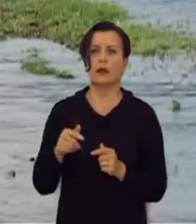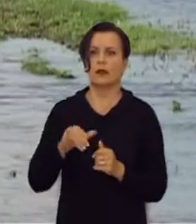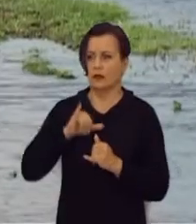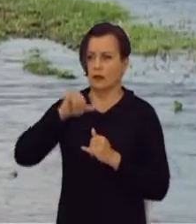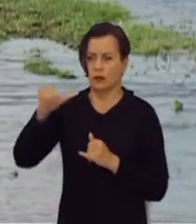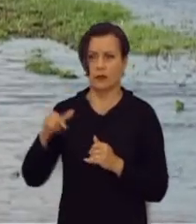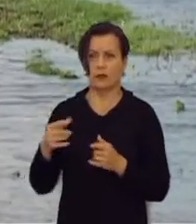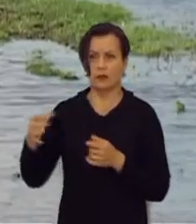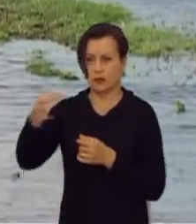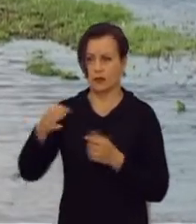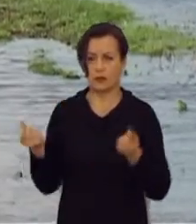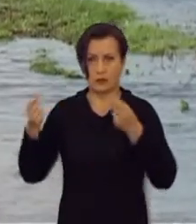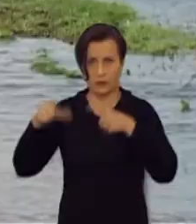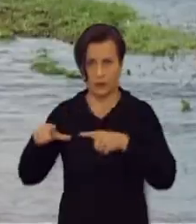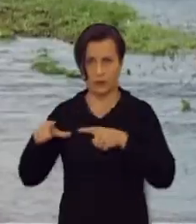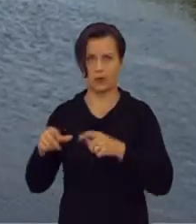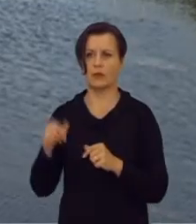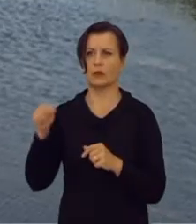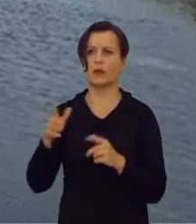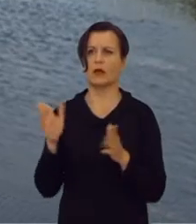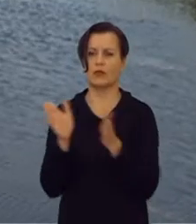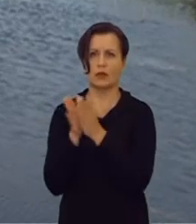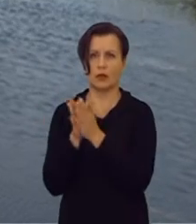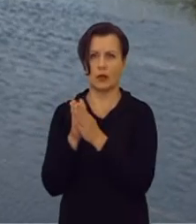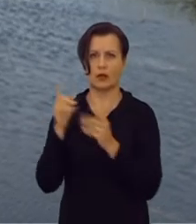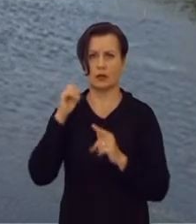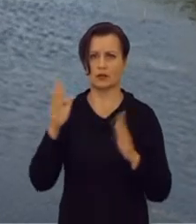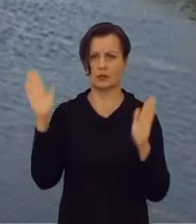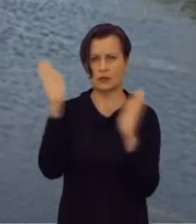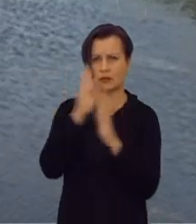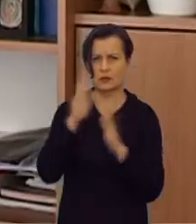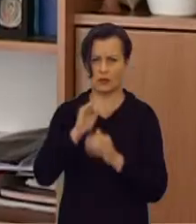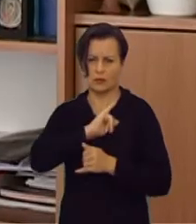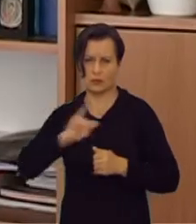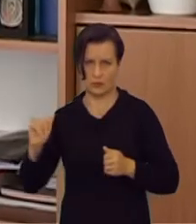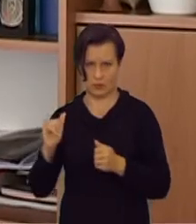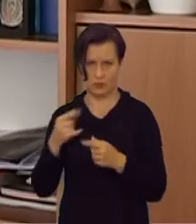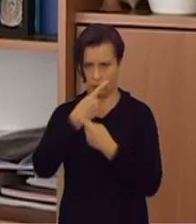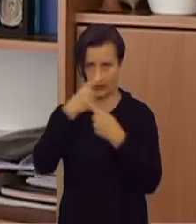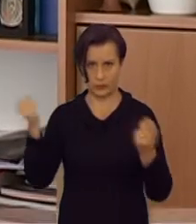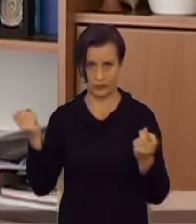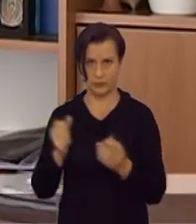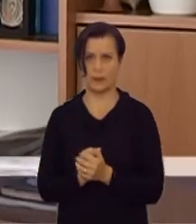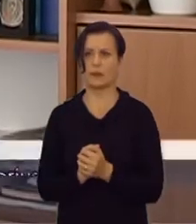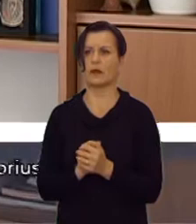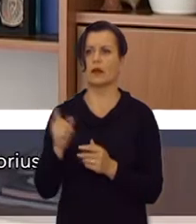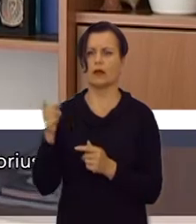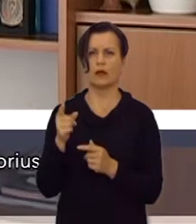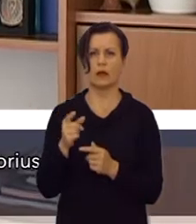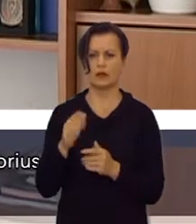kreiptasi į rajono savivaldybę, kad būtų paskelbta ekstremali situacija Kėdainių rajone. Ekstremalių situacijų komisija iš